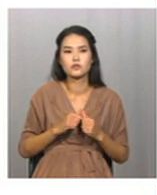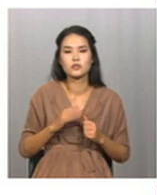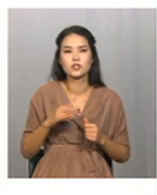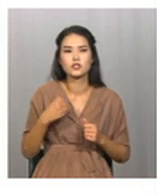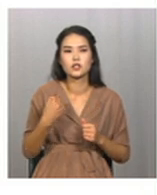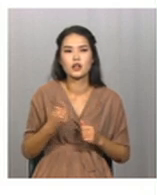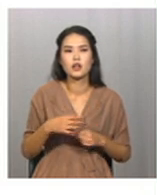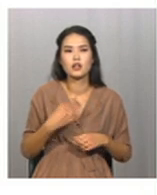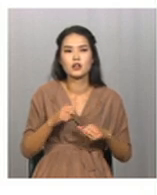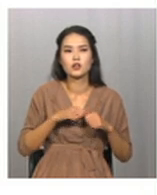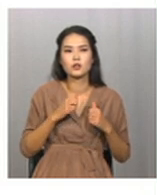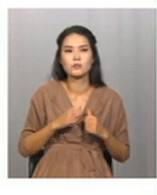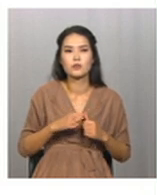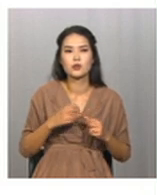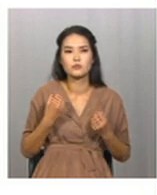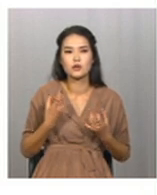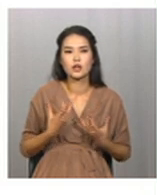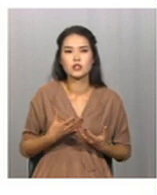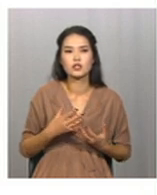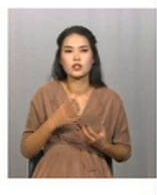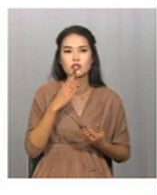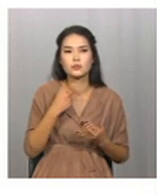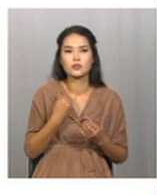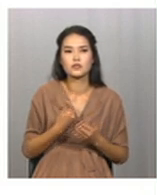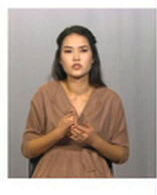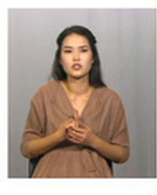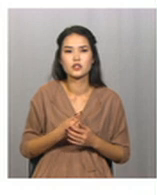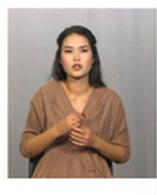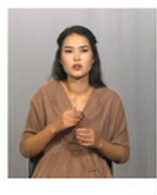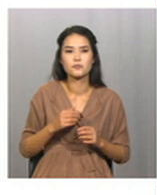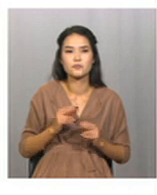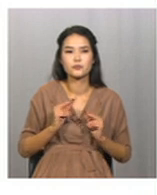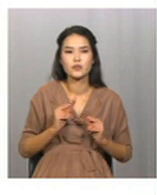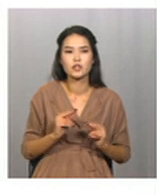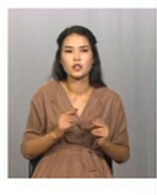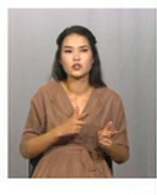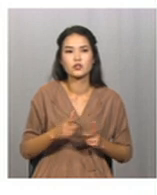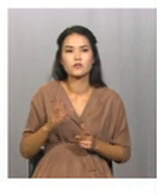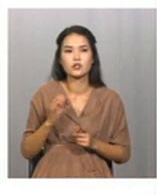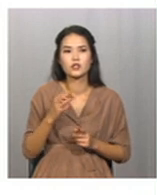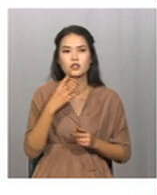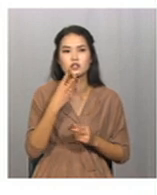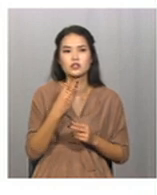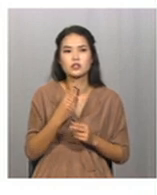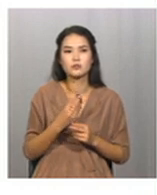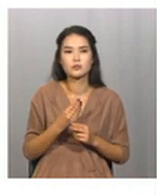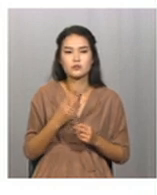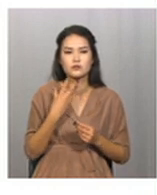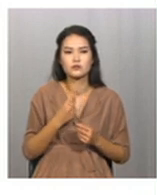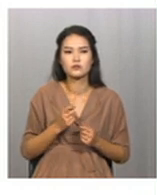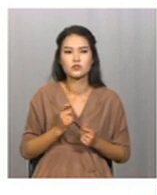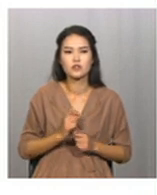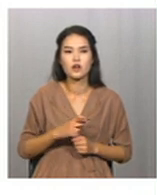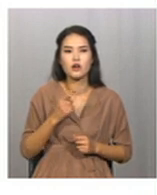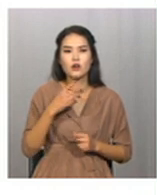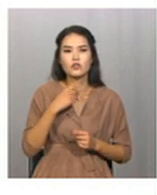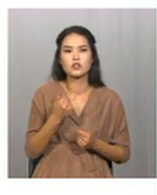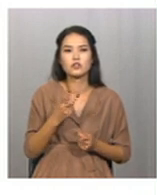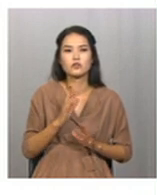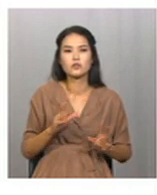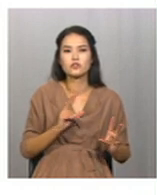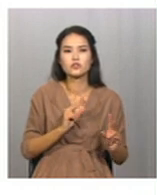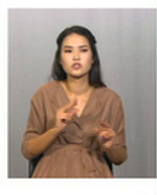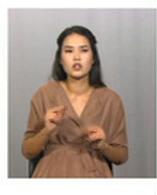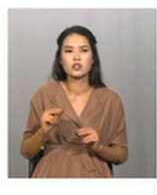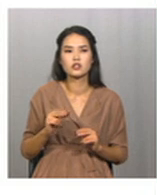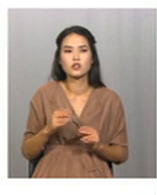ней. Его любовь благородная, самоотверженная, преданная, готовая к самопожертвованию. Он желает ей только